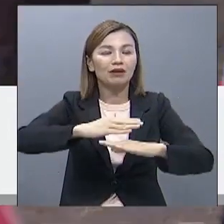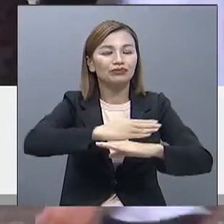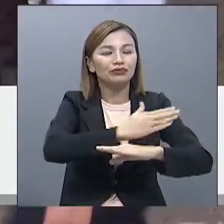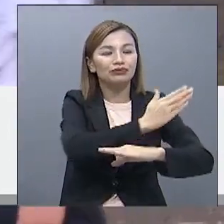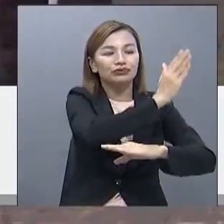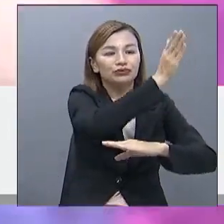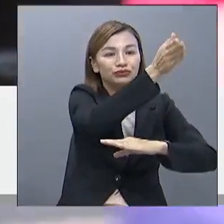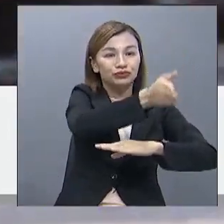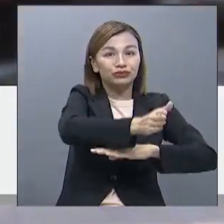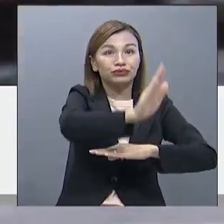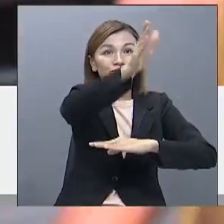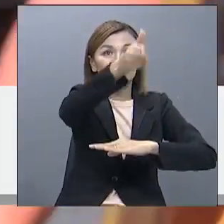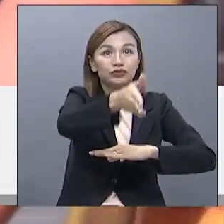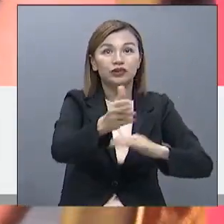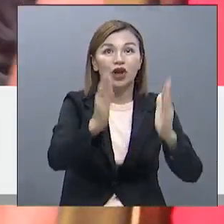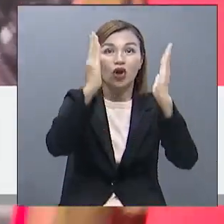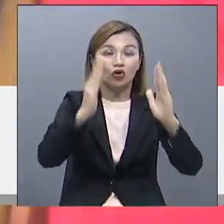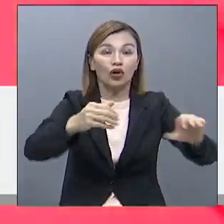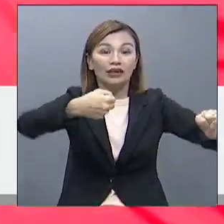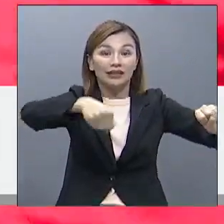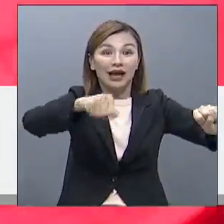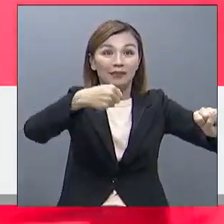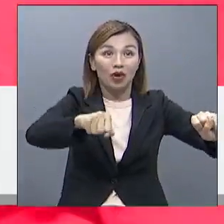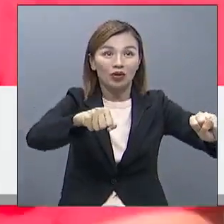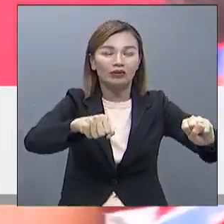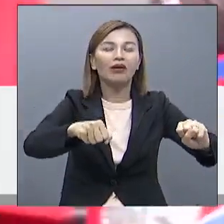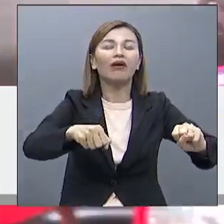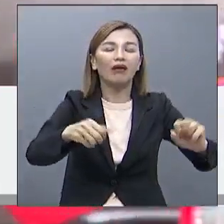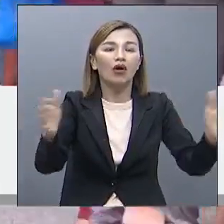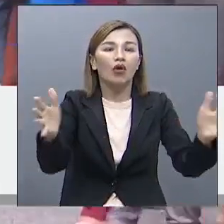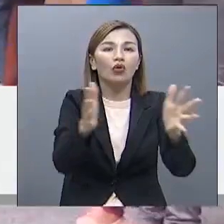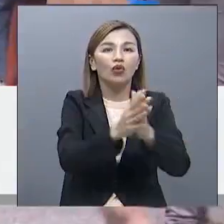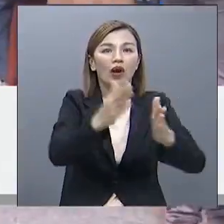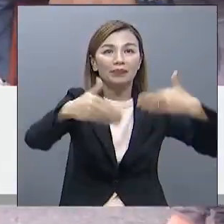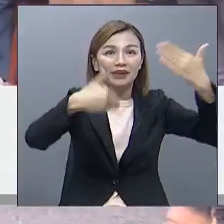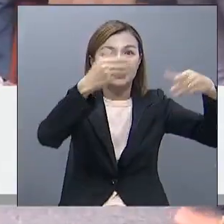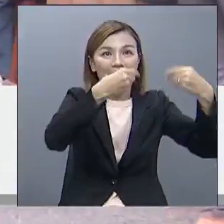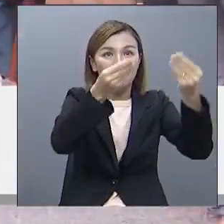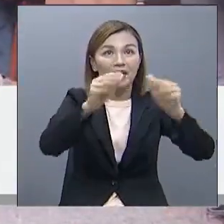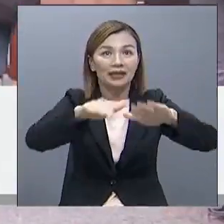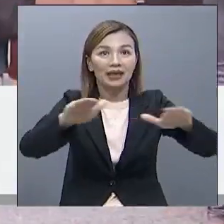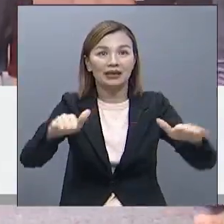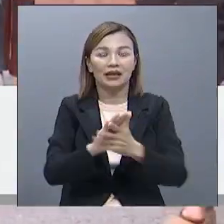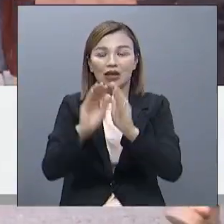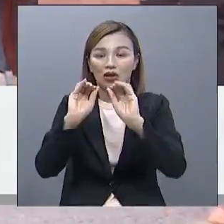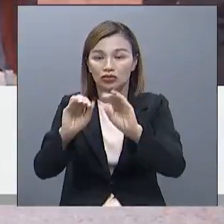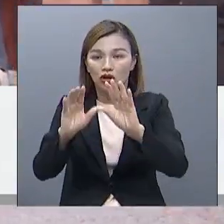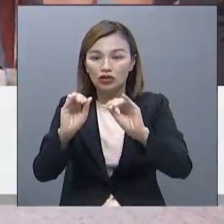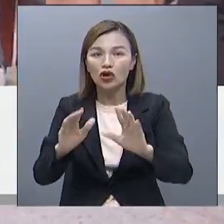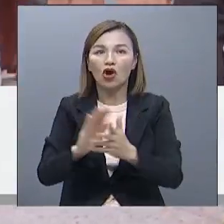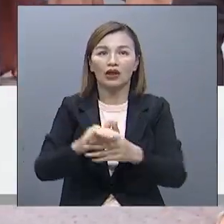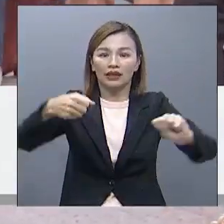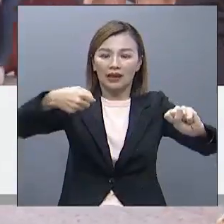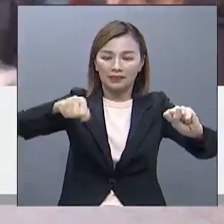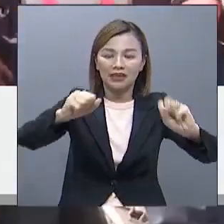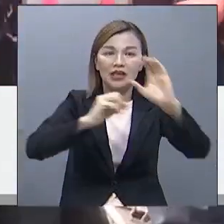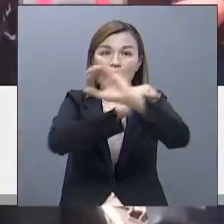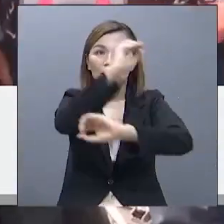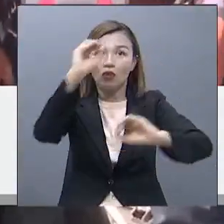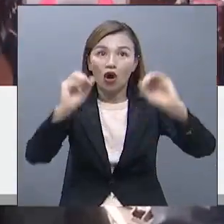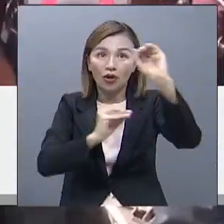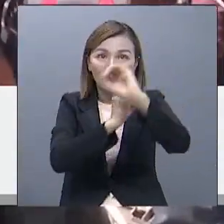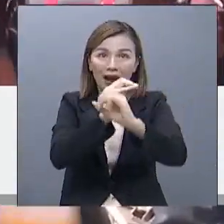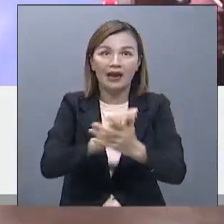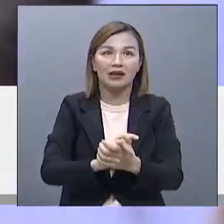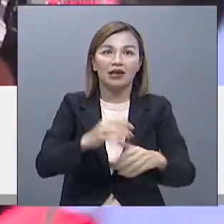ตัวของไบค์เกอร์ค่ะที่มาร่วมกันจัดกิจกรรมให้เด็กๆควบคู่ไปกับการให้ความรู้เรื่องความปลอดภัยในการขับขี่ที่ไม่ใช่จะใช้เพียง